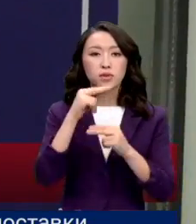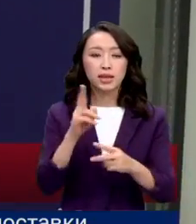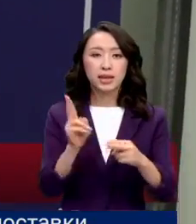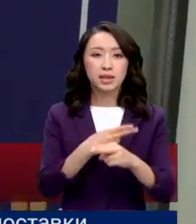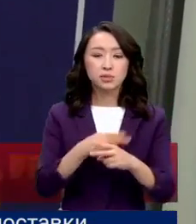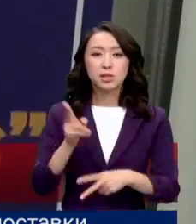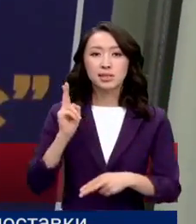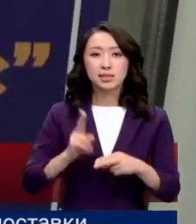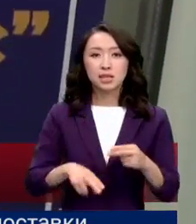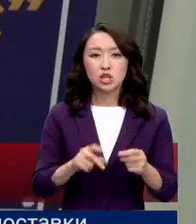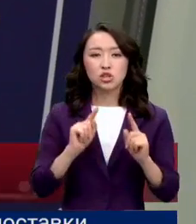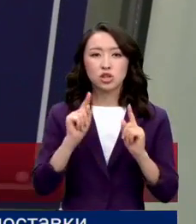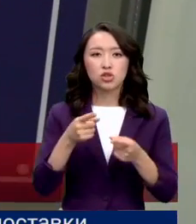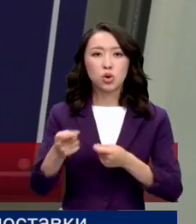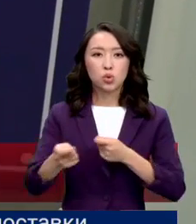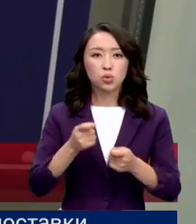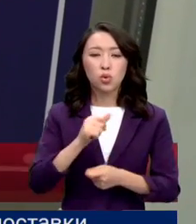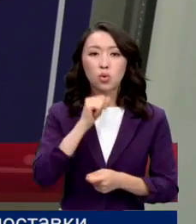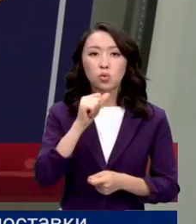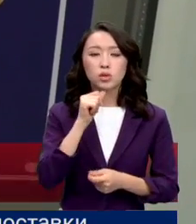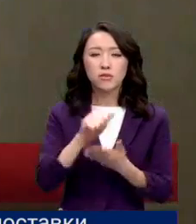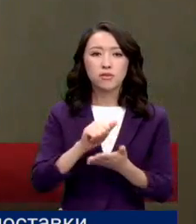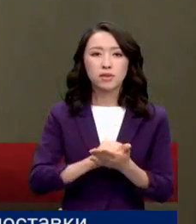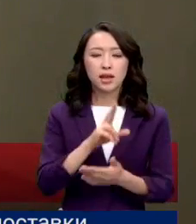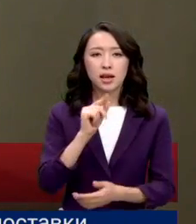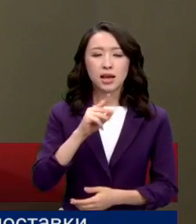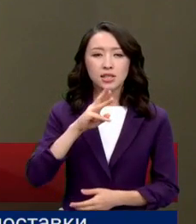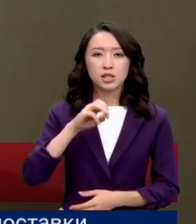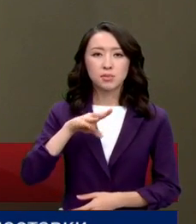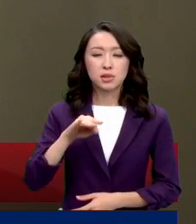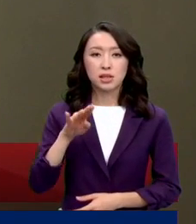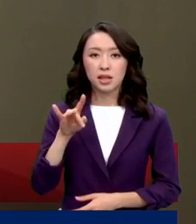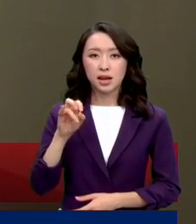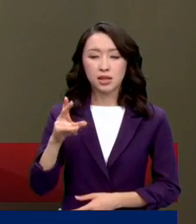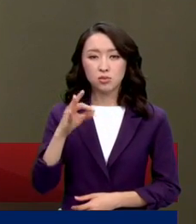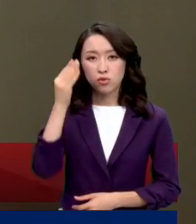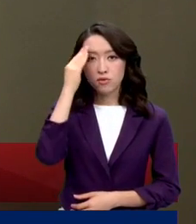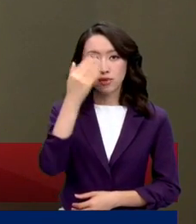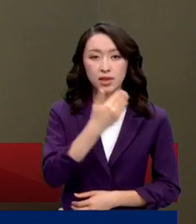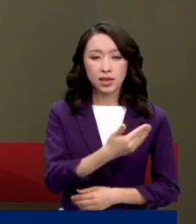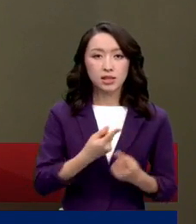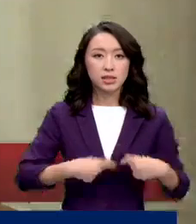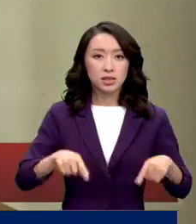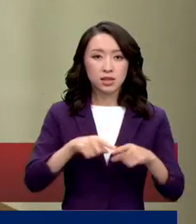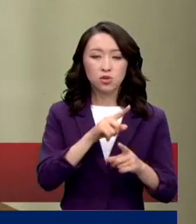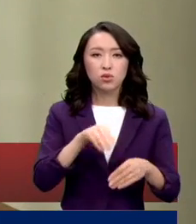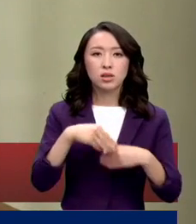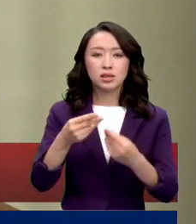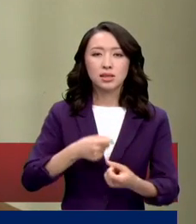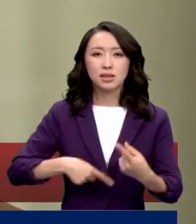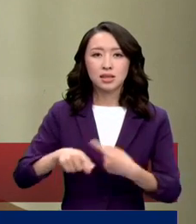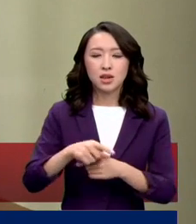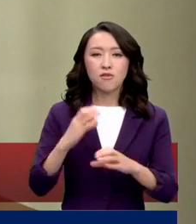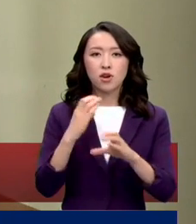Разбирательства закончились задержанием руководителя кустанайского филиала «Кастемиртранс». По версии антикора, он предоставлял предпринимателям вагоны